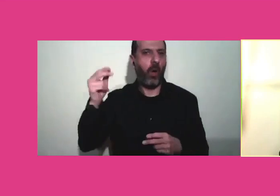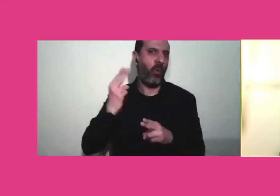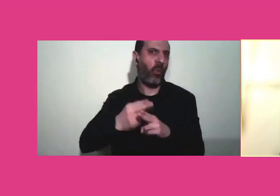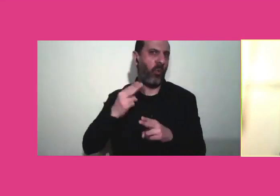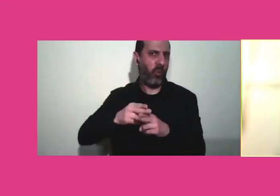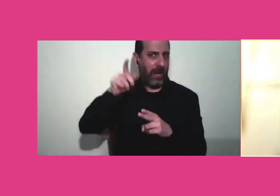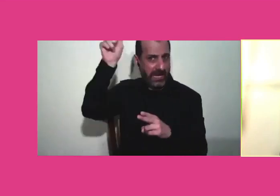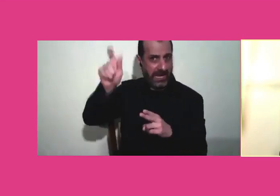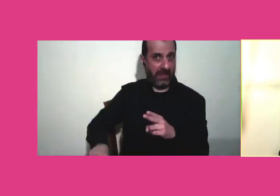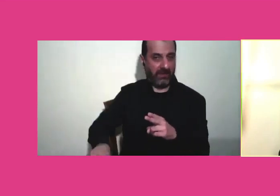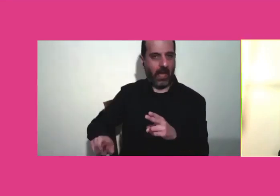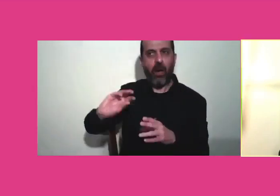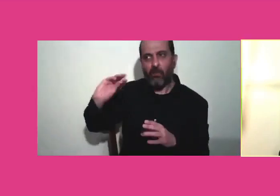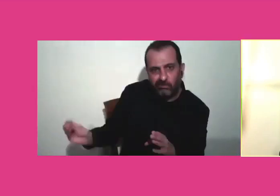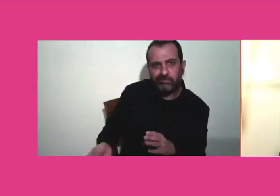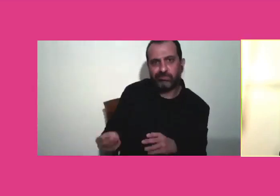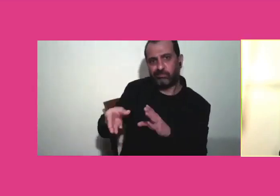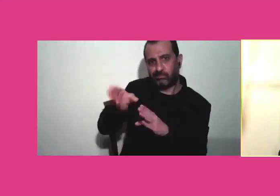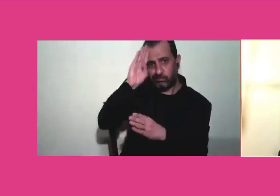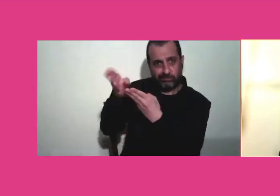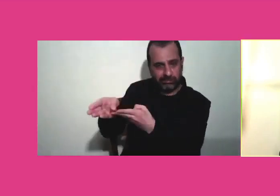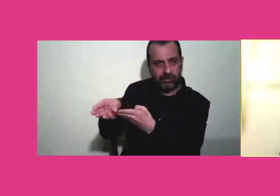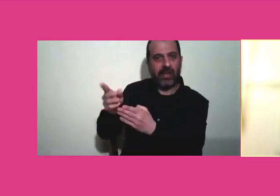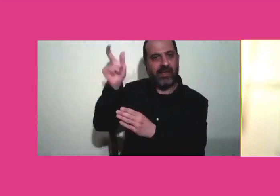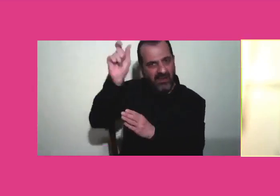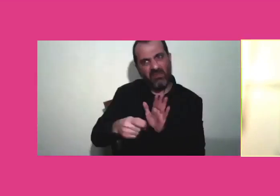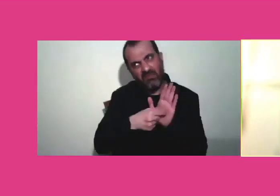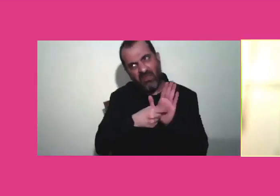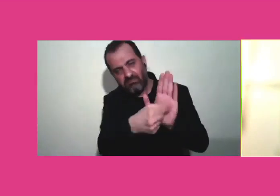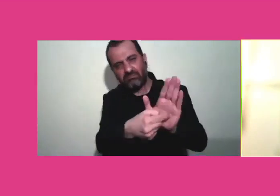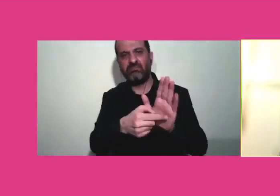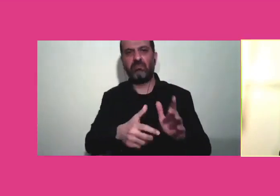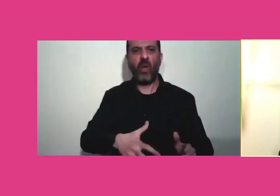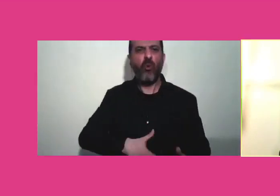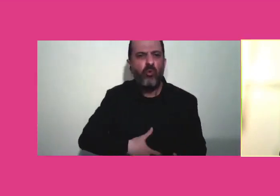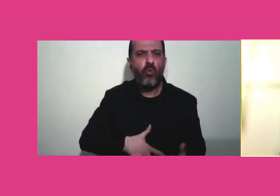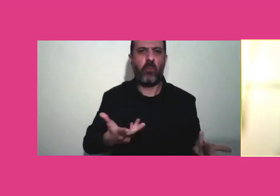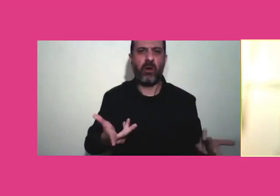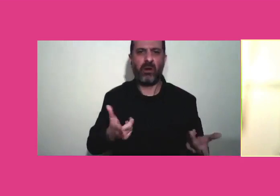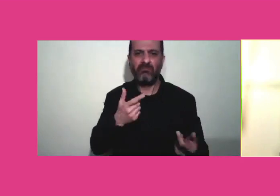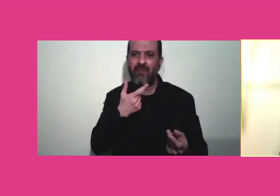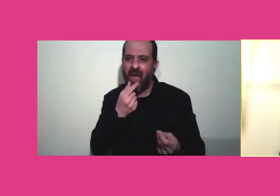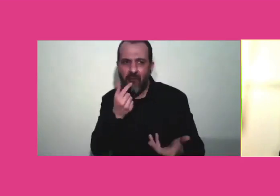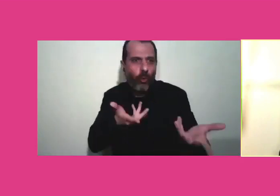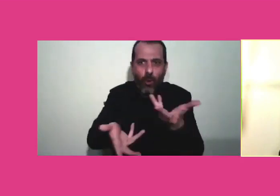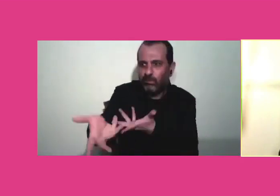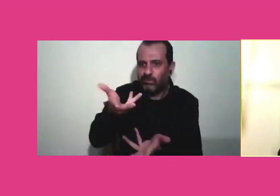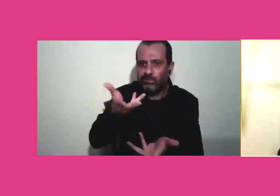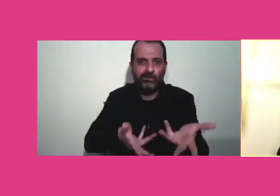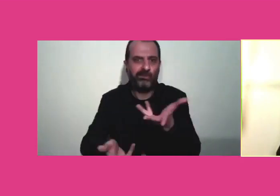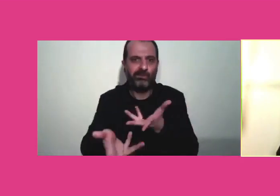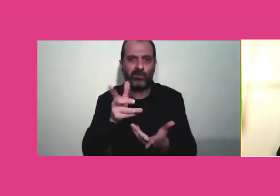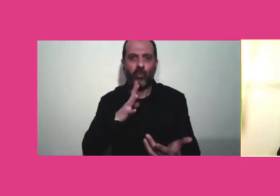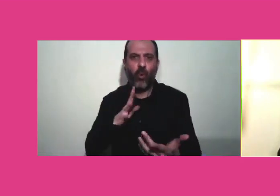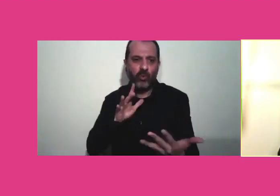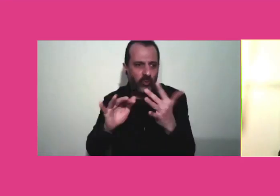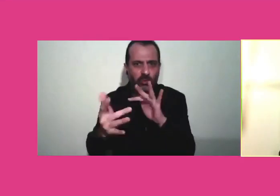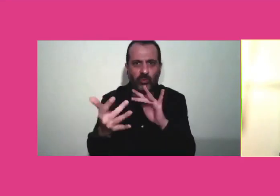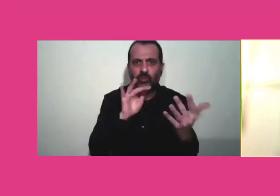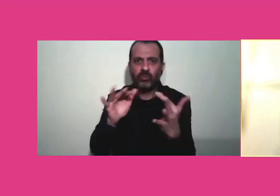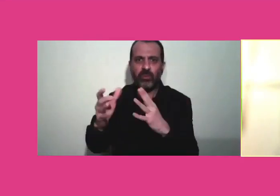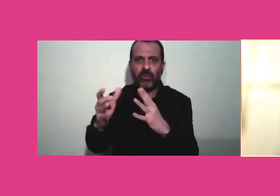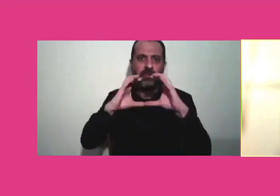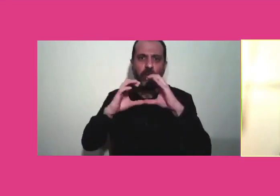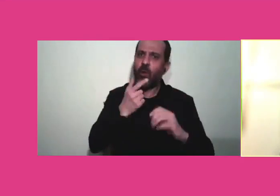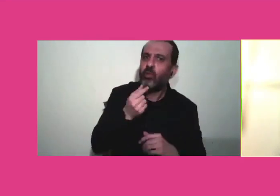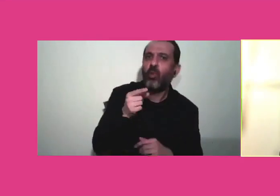όλη αυτή την κατάσταση, και μπορεί να κάνει τον κόσμο να αλληλεπιδράσει πιο εύκολα μαζί της, είναι πολύ σημαντικό. Ναι, όπως είπα,